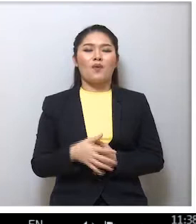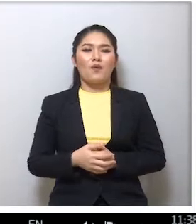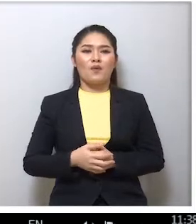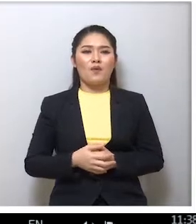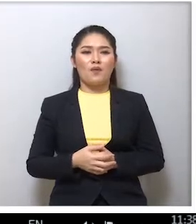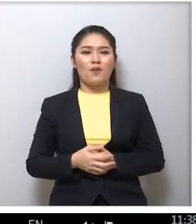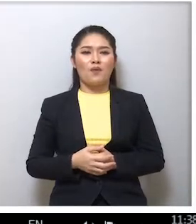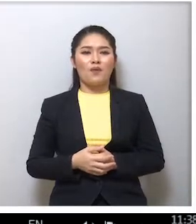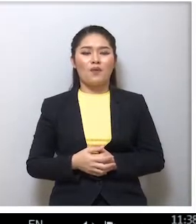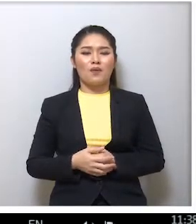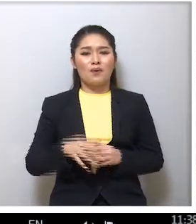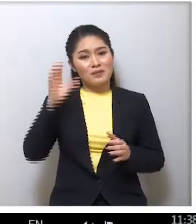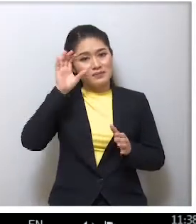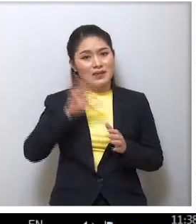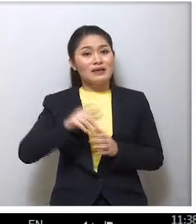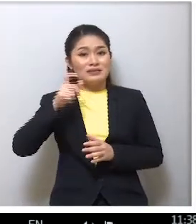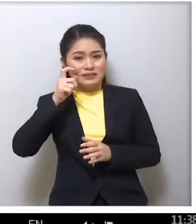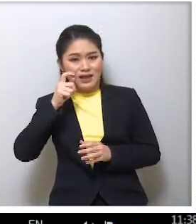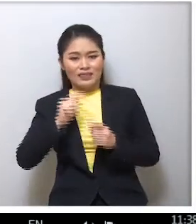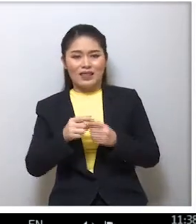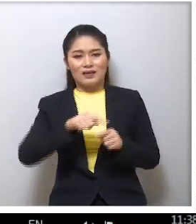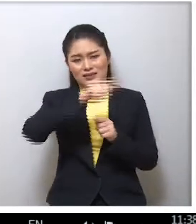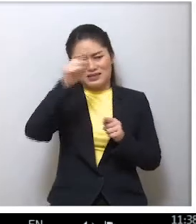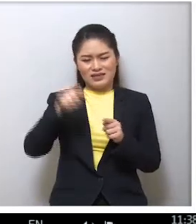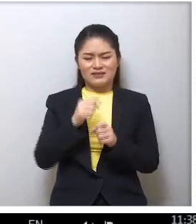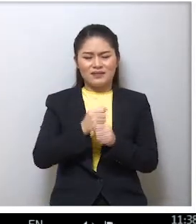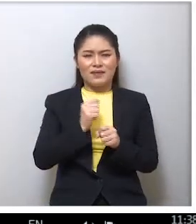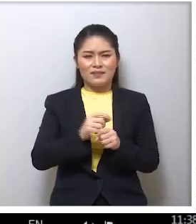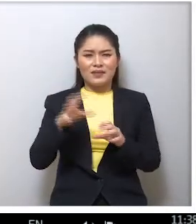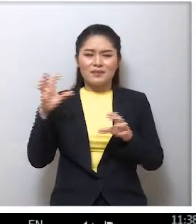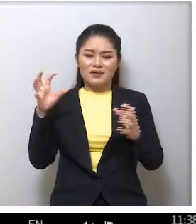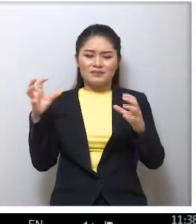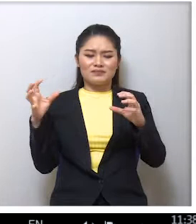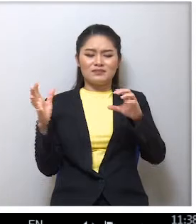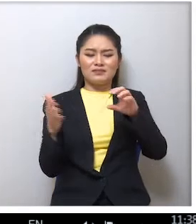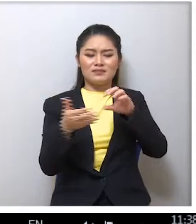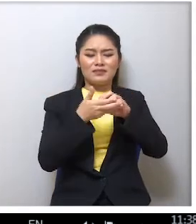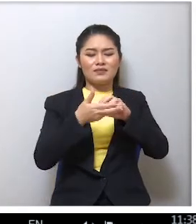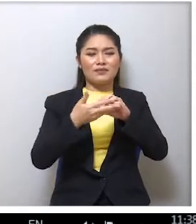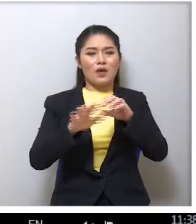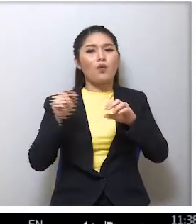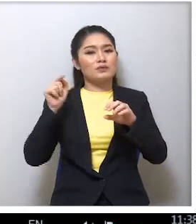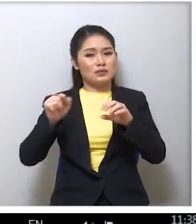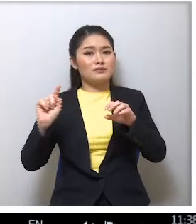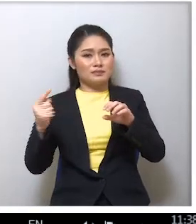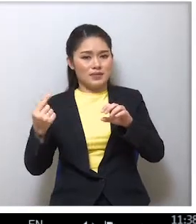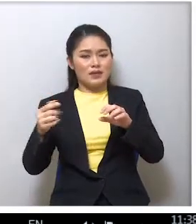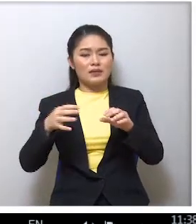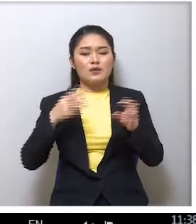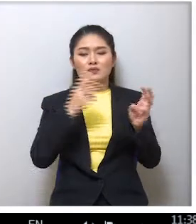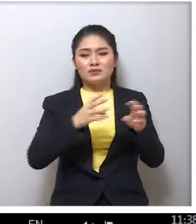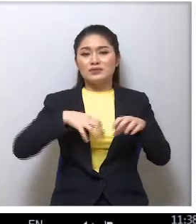ภาพมันใหญ่กว่าเหรียญที่เราทำนะครับพอเราแอดไซน์เข้าไปเราจะเห็นว่าเอ๊ะทำไมไม่ขึ้นนะครับเราต้องไปใส่คำสั่งจัดการ